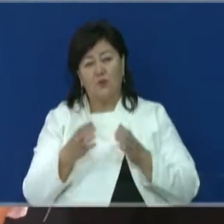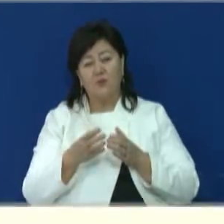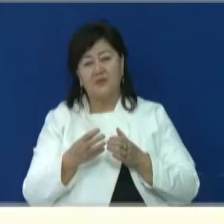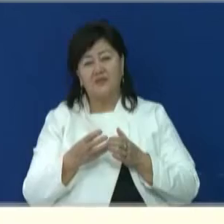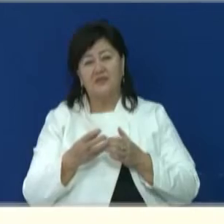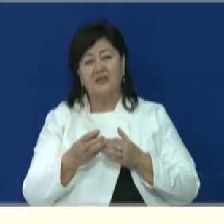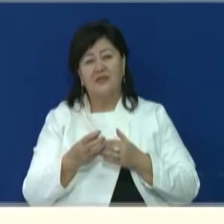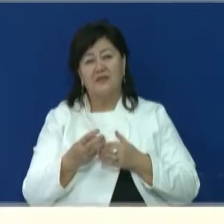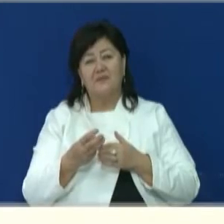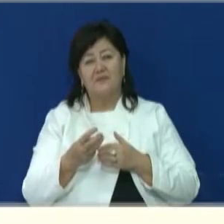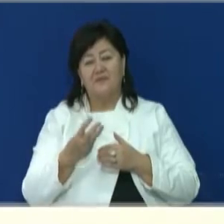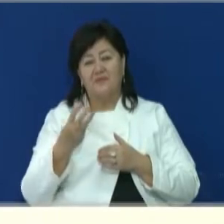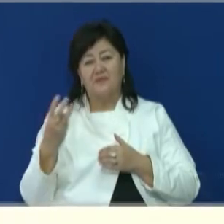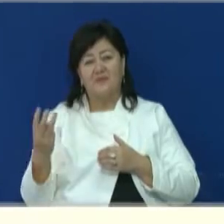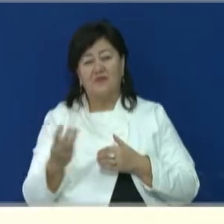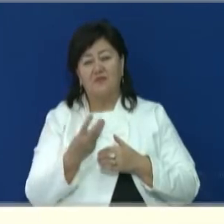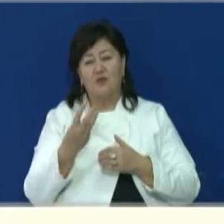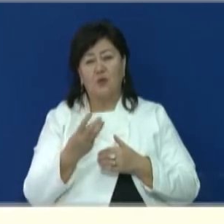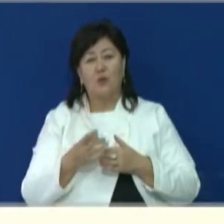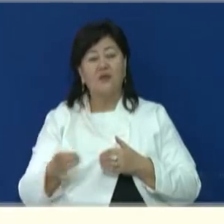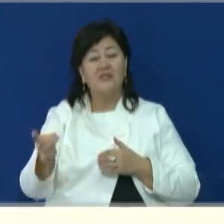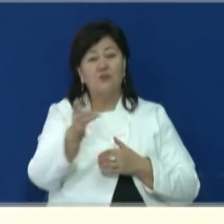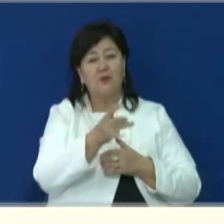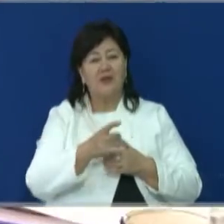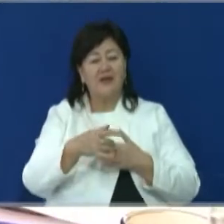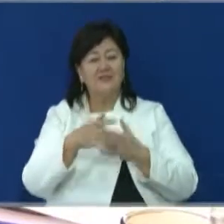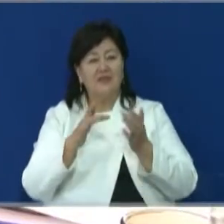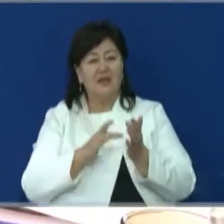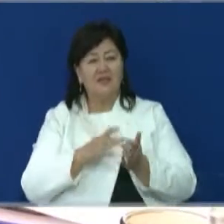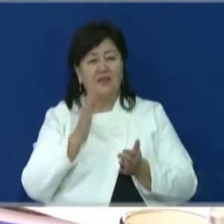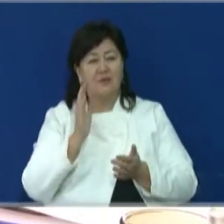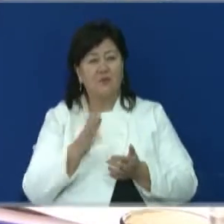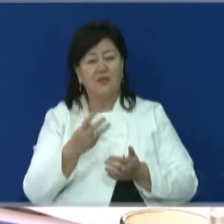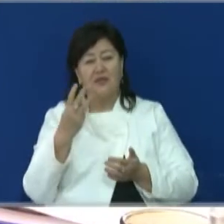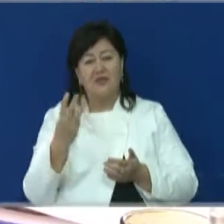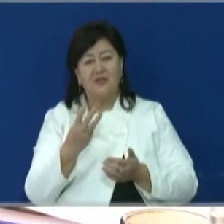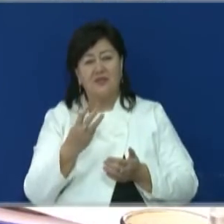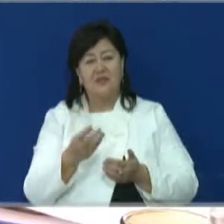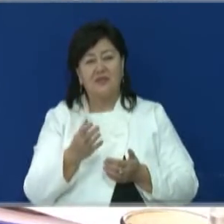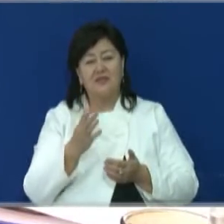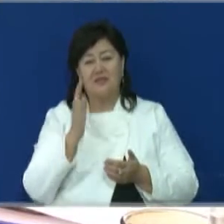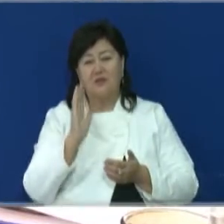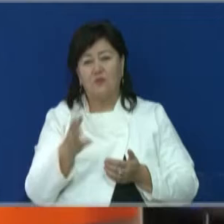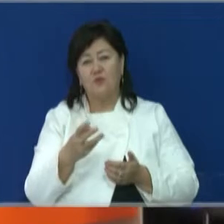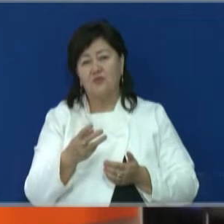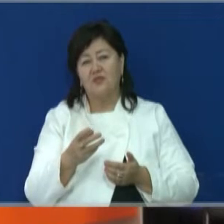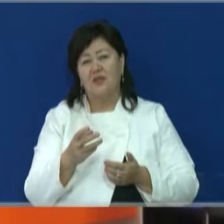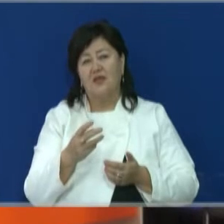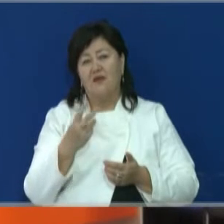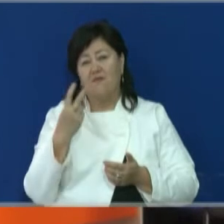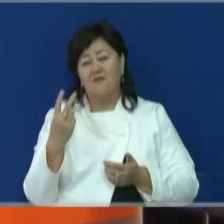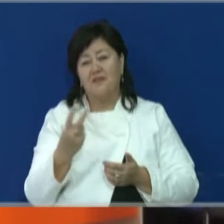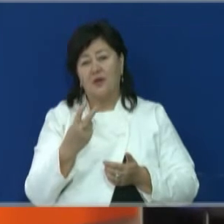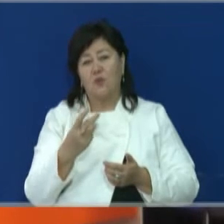облыс пен 3 республикалық маңызы бар қалаларда ұйымдастырылды. Республикалық 3-ші кезеңі 2-ші қарашада өтеді. Биыл